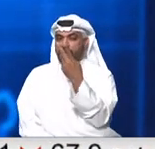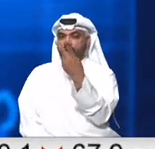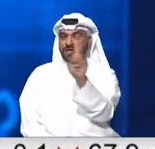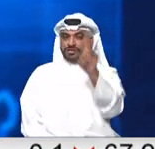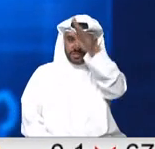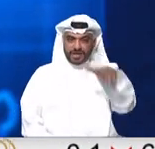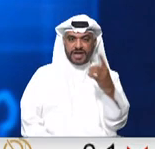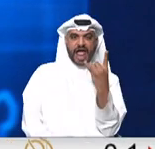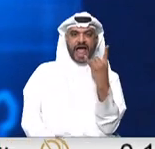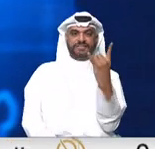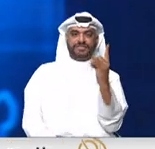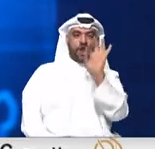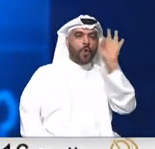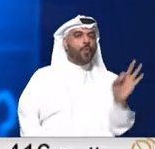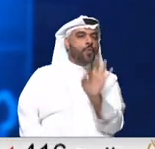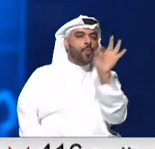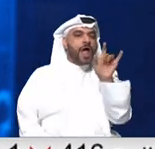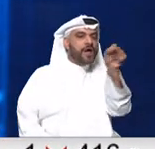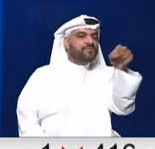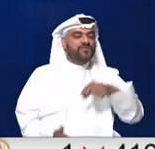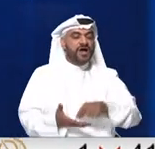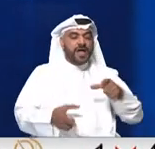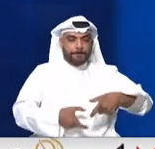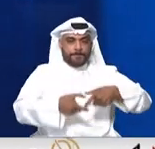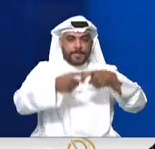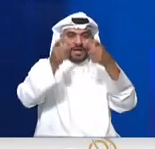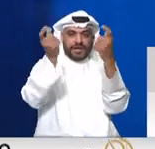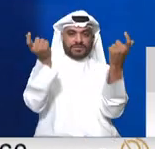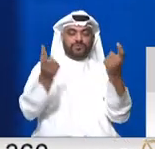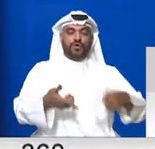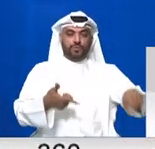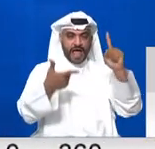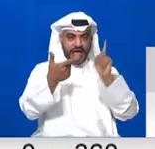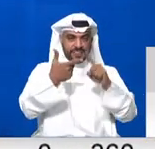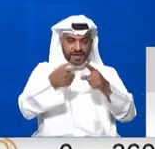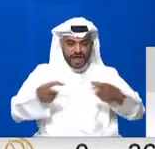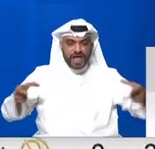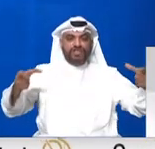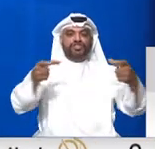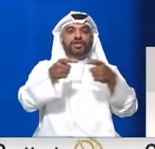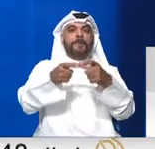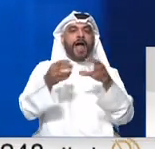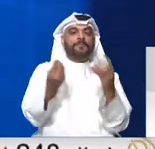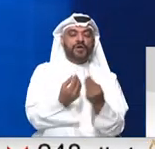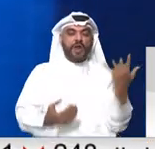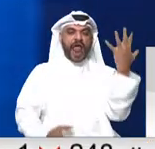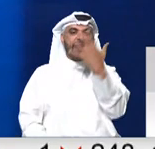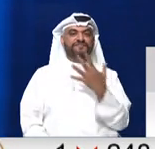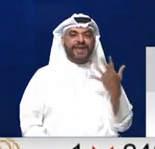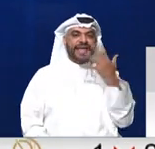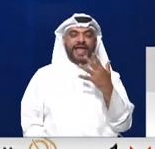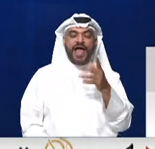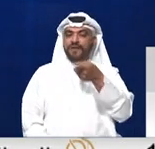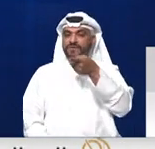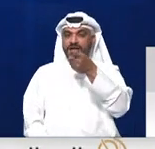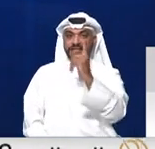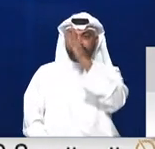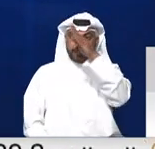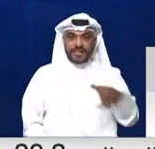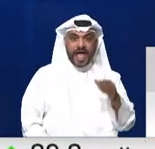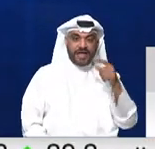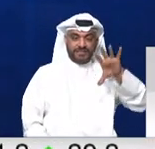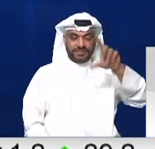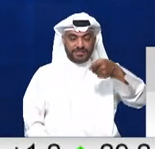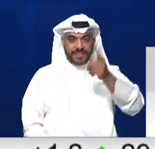الرياض وحضور القمه العربيه الافريقيه والمزمع عقدها في الحادي عش من نوفمبر من عام